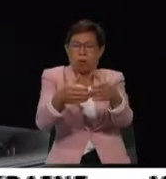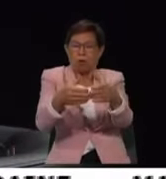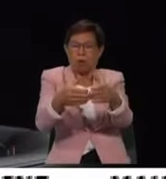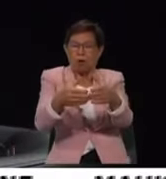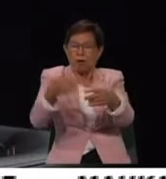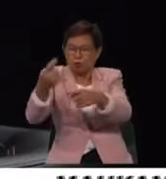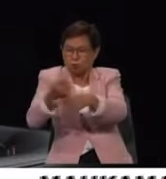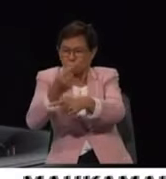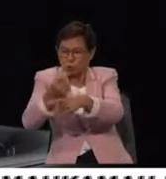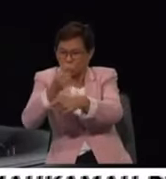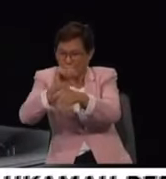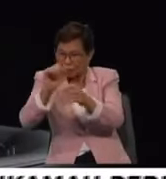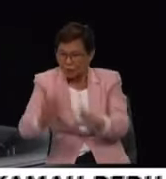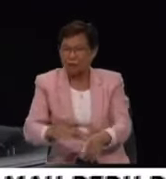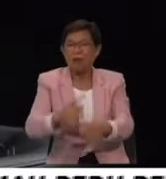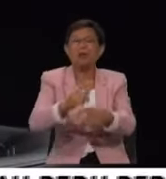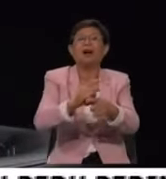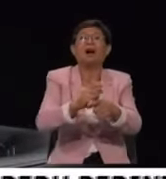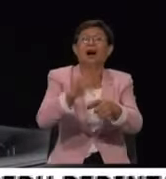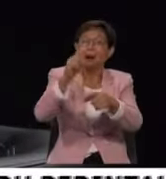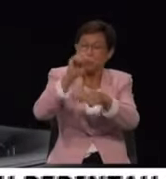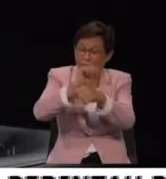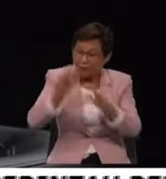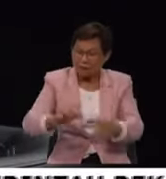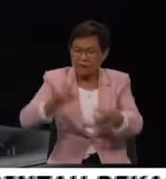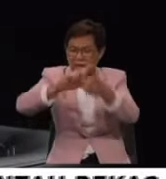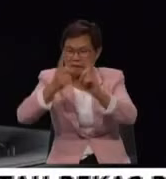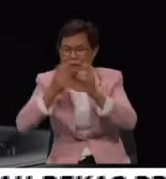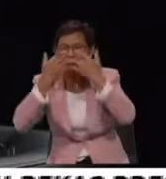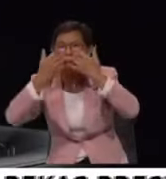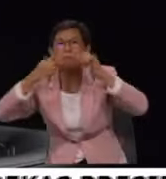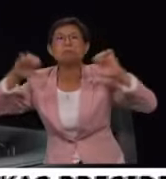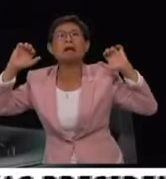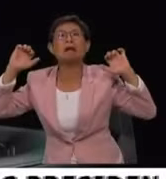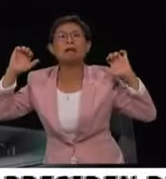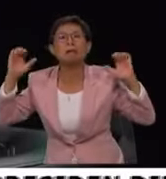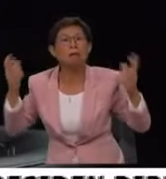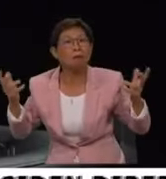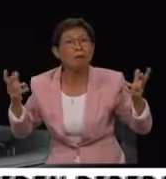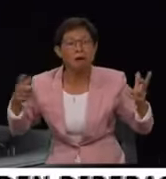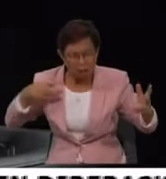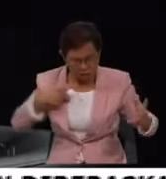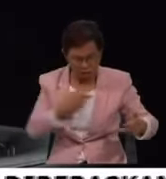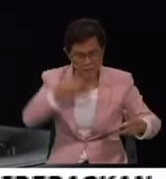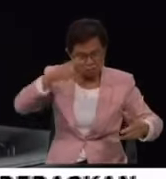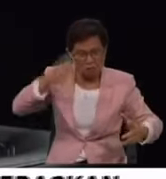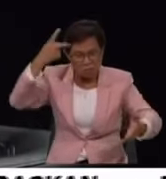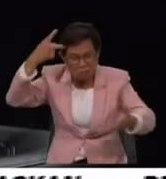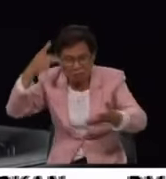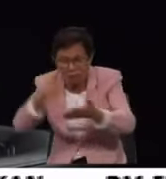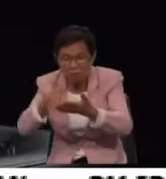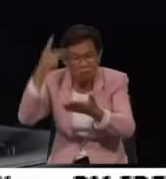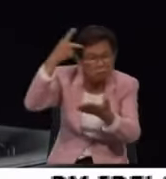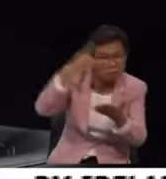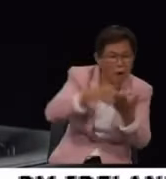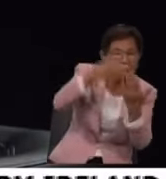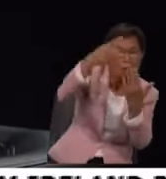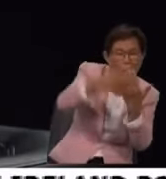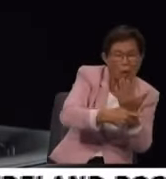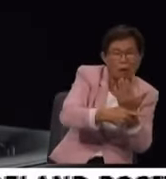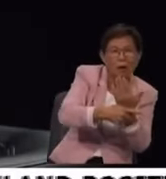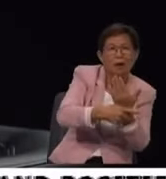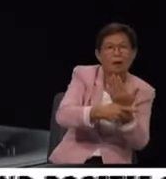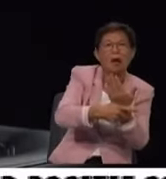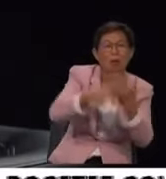modal insan ataupun er digital bakat digital, digital talent di mana a kita perlu mengenal pasti program-program yang boleh